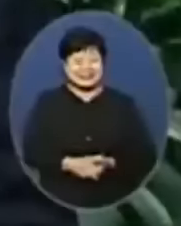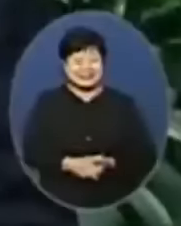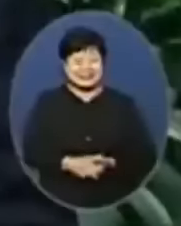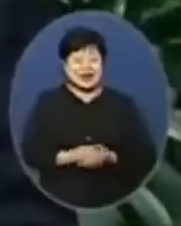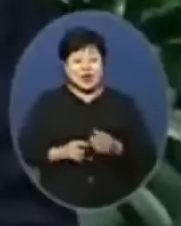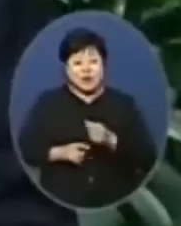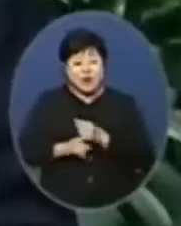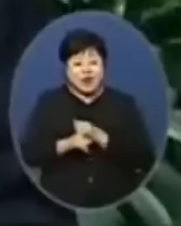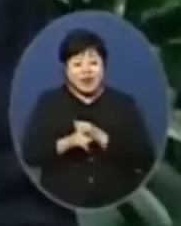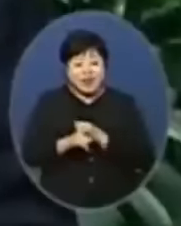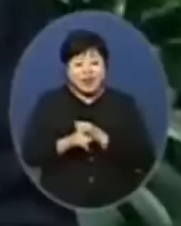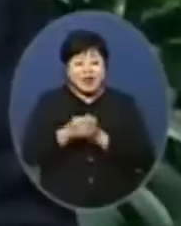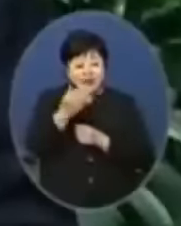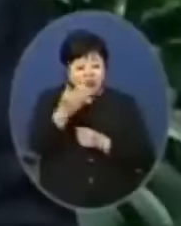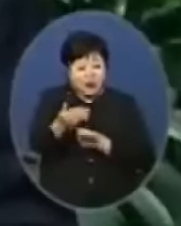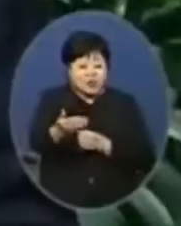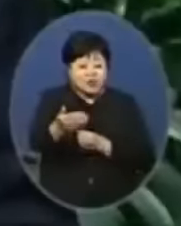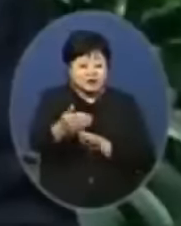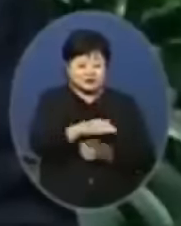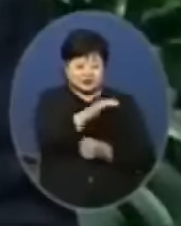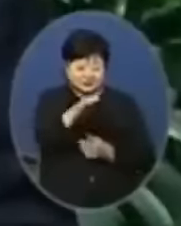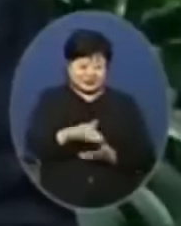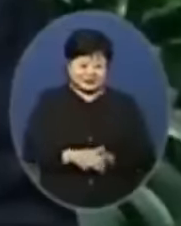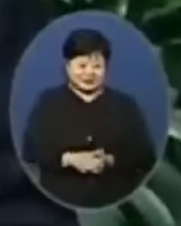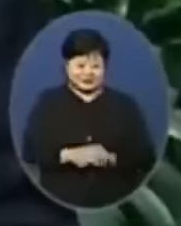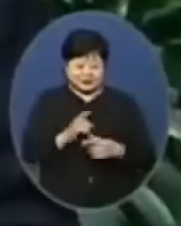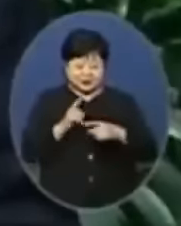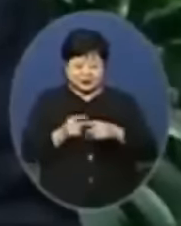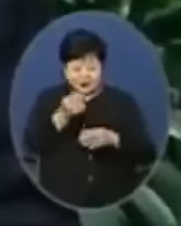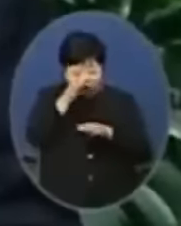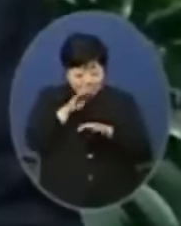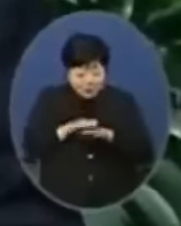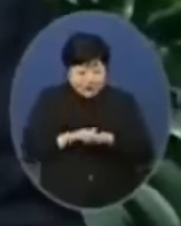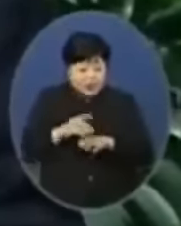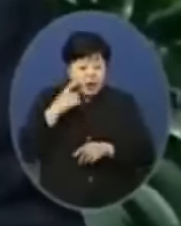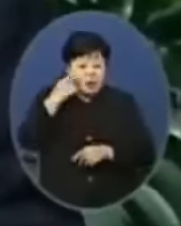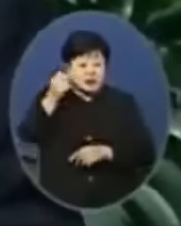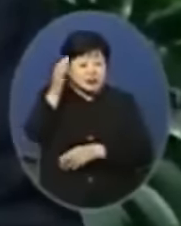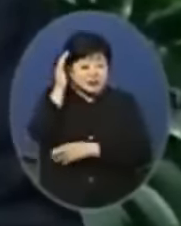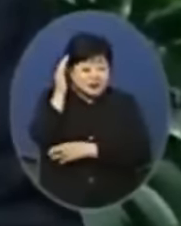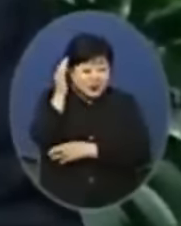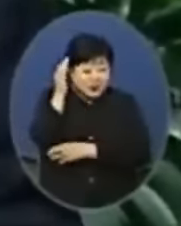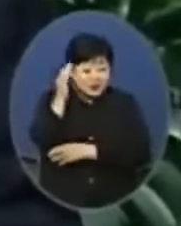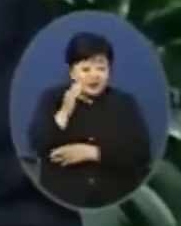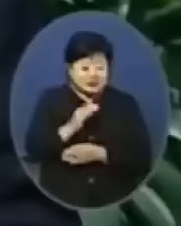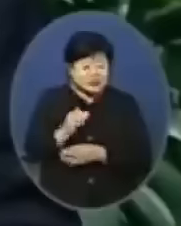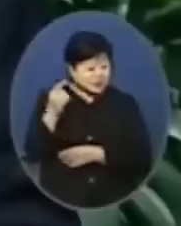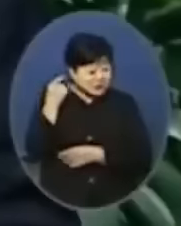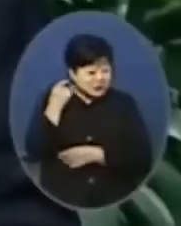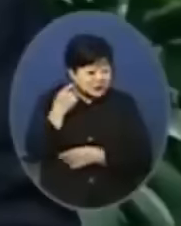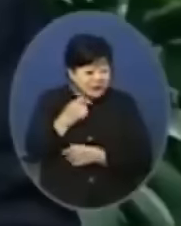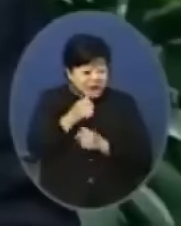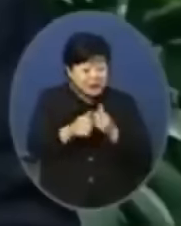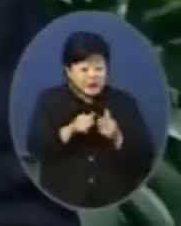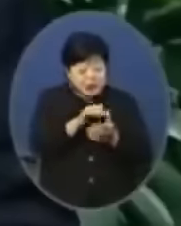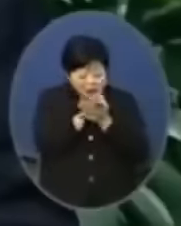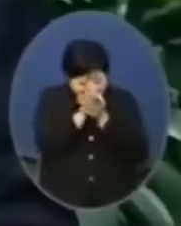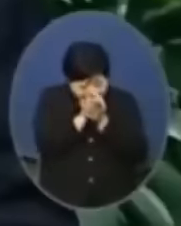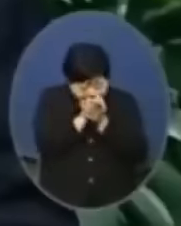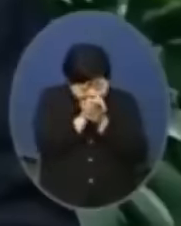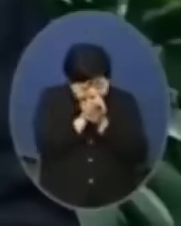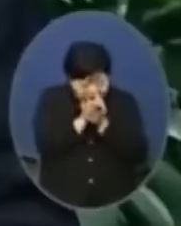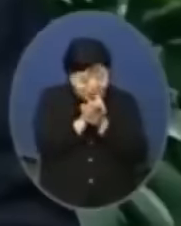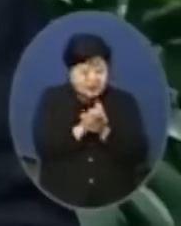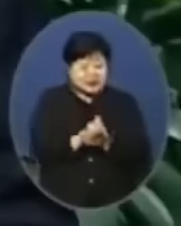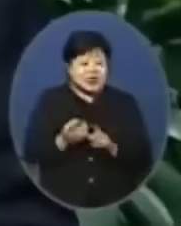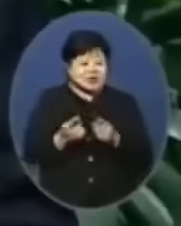왜냐 여러분 우리가 교회에서 예배 드릴 때는 목사는 설교하고 여러분 설교 듣지만 하나님 앞에 기도할 때는